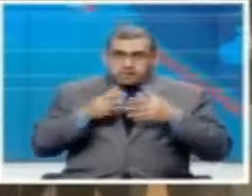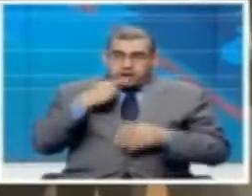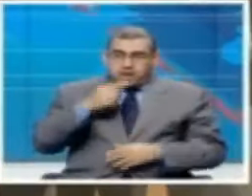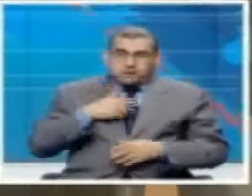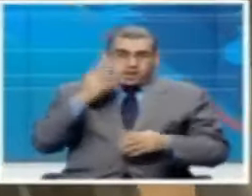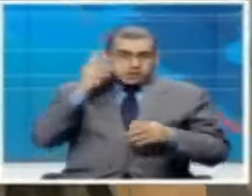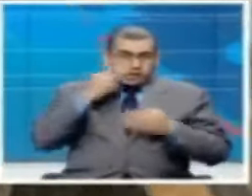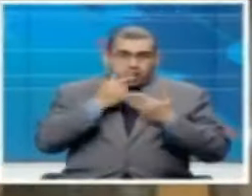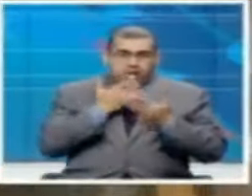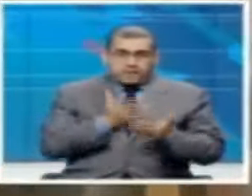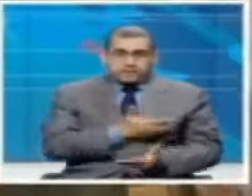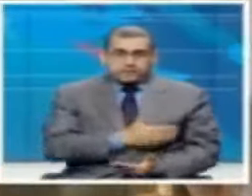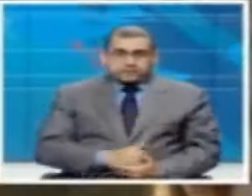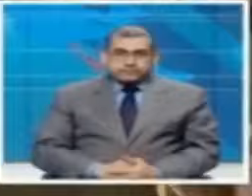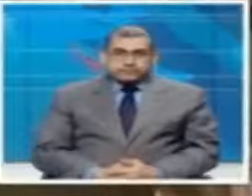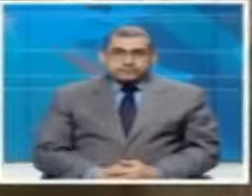المسؤول